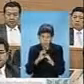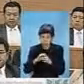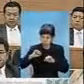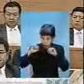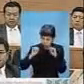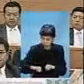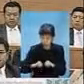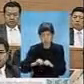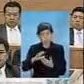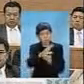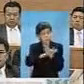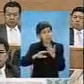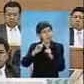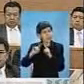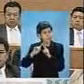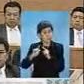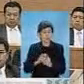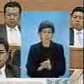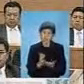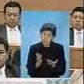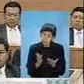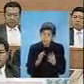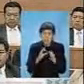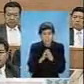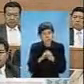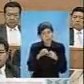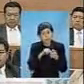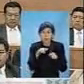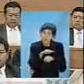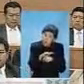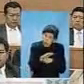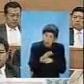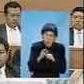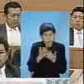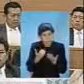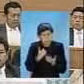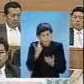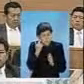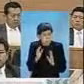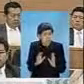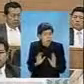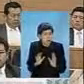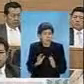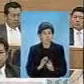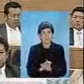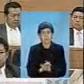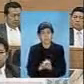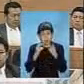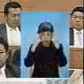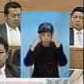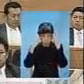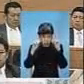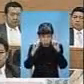ตกลงกับต่างประเทศไม่ว่าจะเรื่องเล็กเรื่องกลางเรื่องใหญ่ไม่มีใครกล้านายกรัฐม